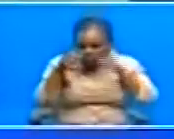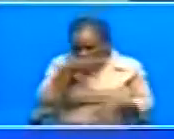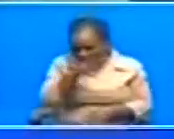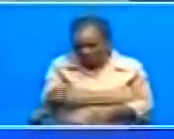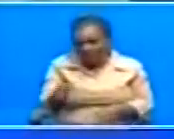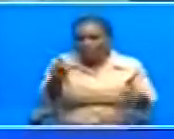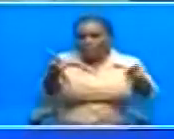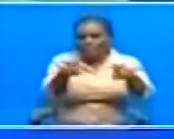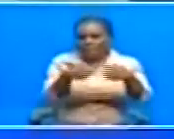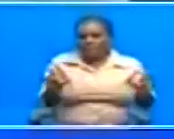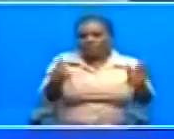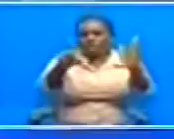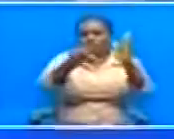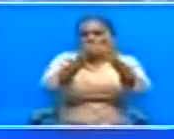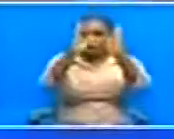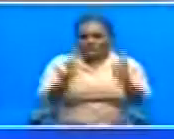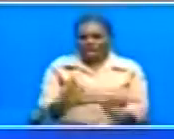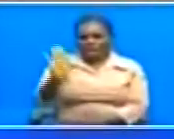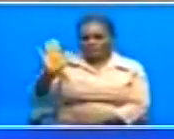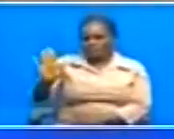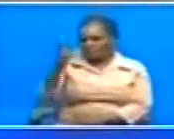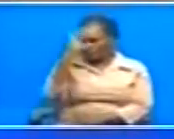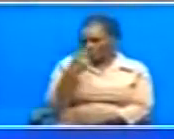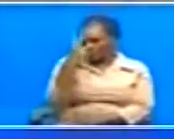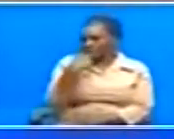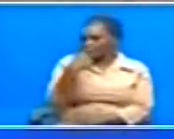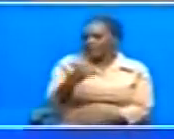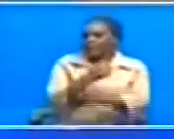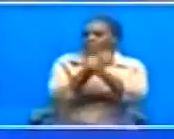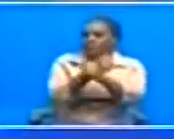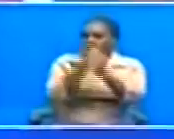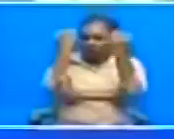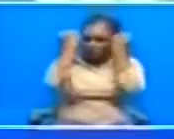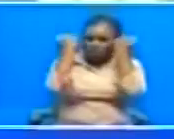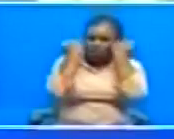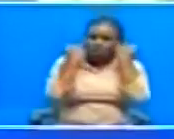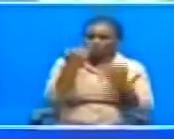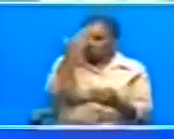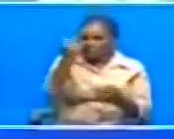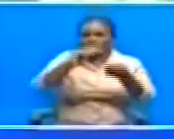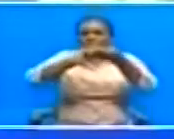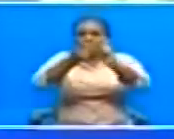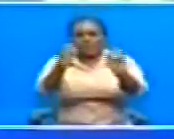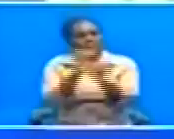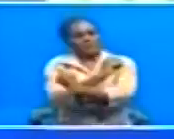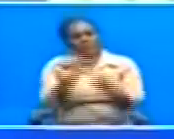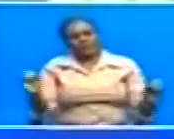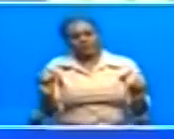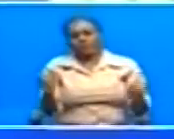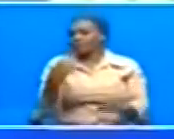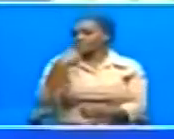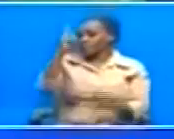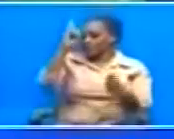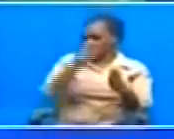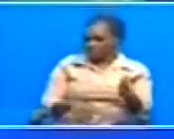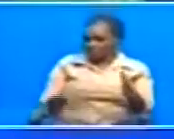hivyo, mawakili wanaomwakilisha Faisal Mohamed wametetea uamuzi wa hakimu na kutaka usibatilishwe hata kidogo.